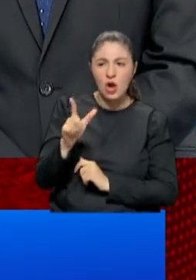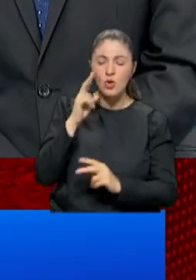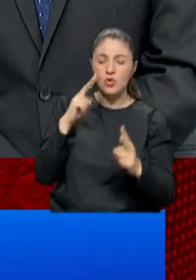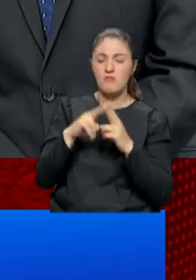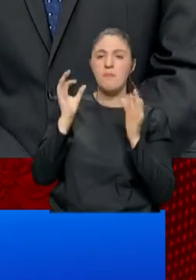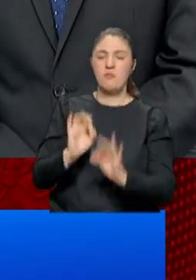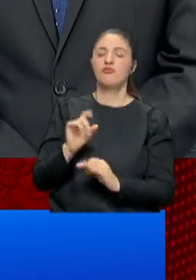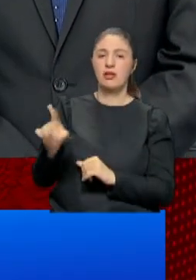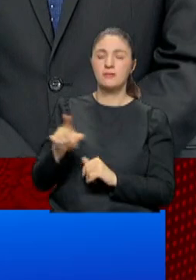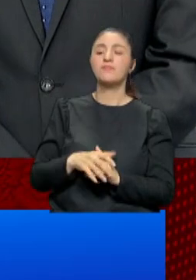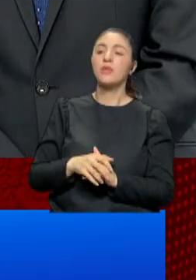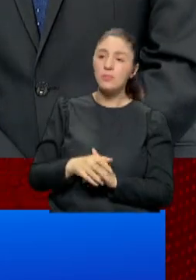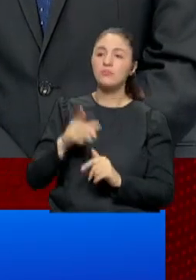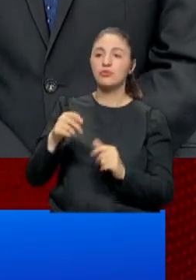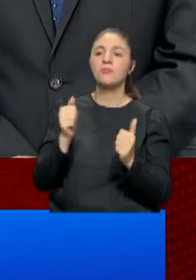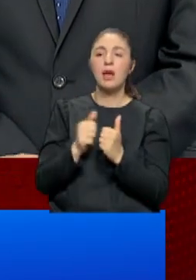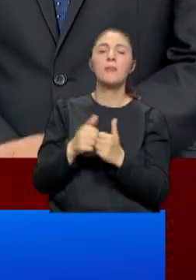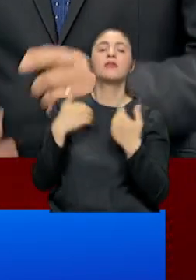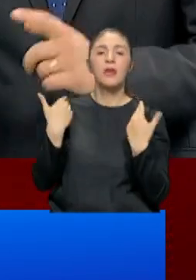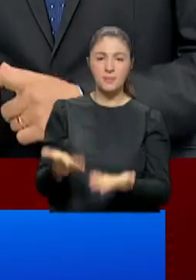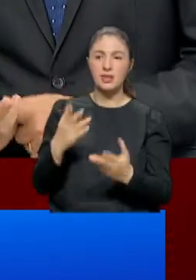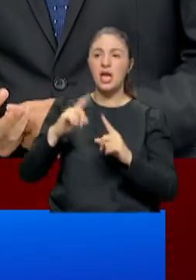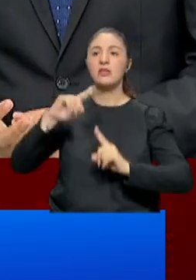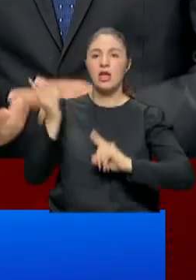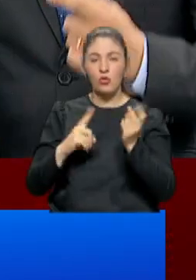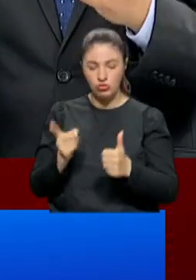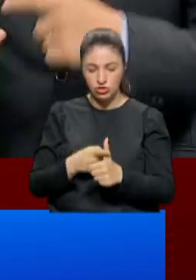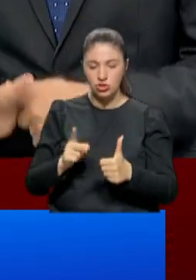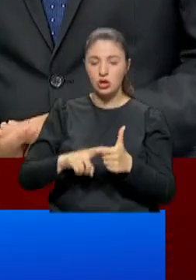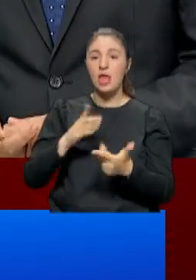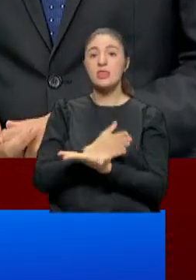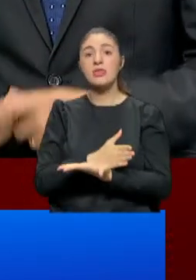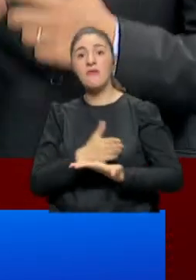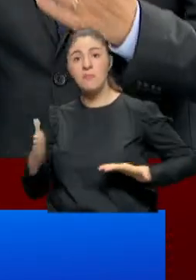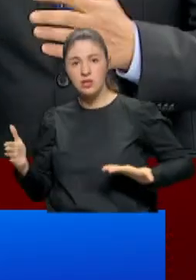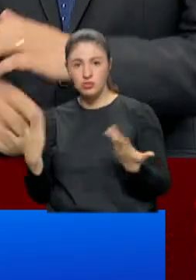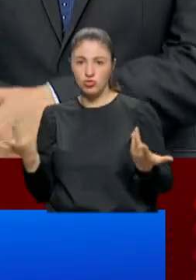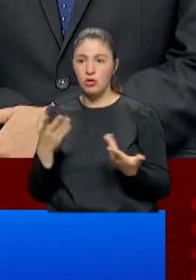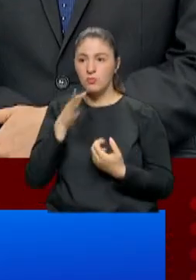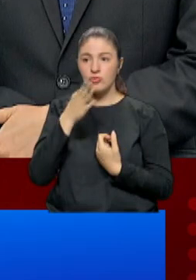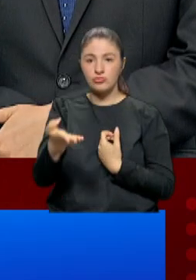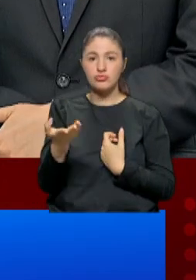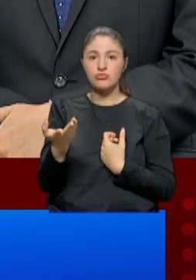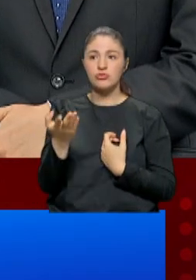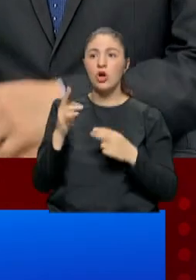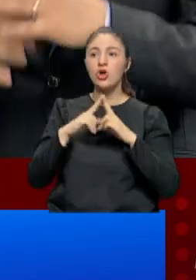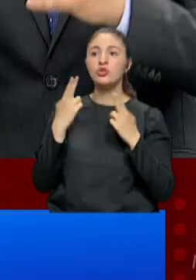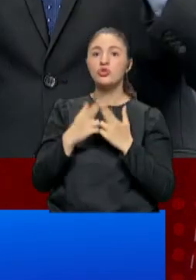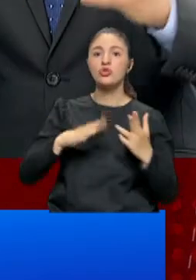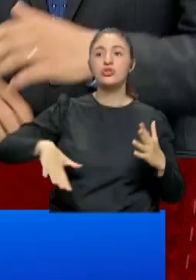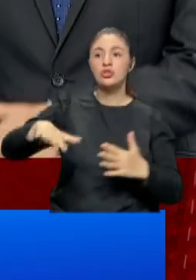görüşülmeye başlandı ama bunun yanında Tabii ki teknoloji sürdürülebilirlik Çünkü biliyorsunuz